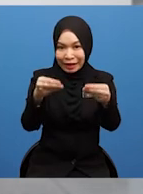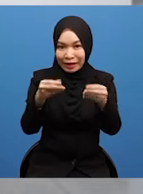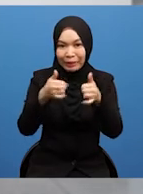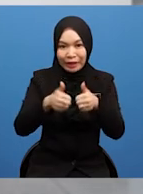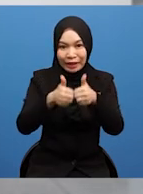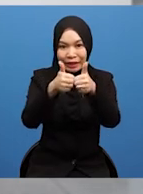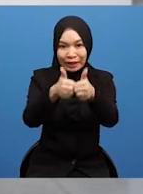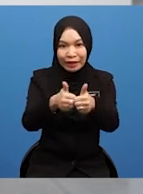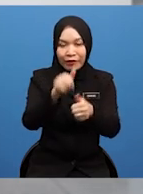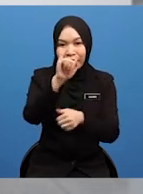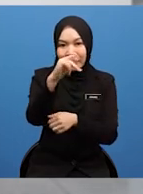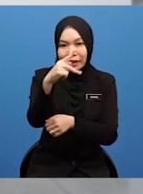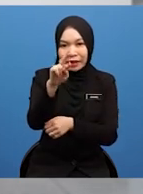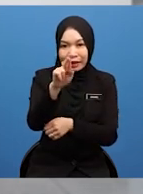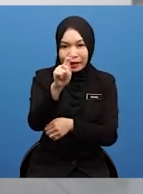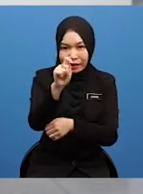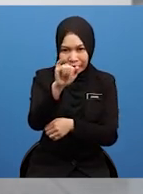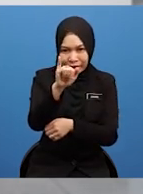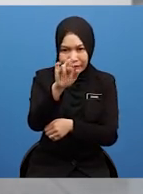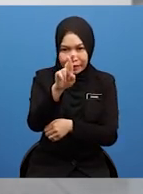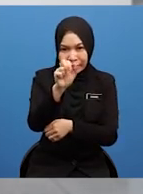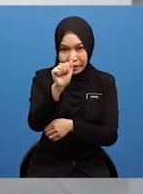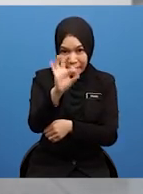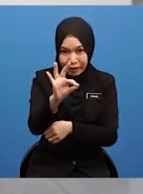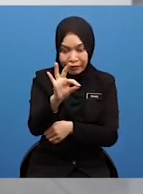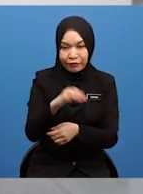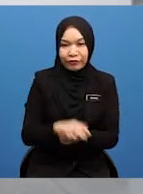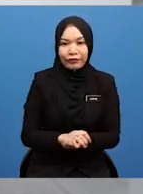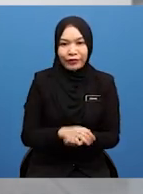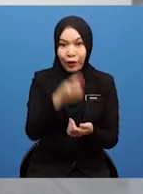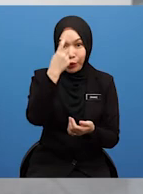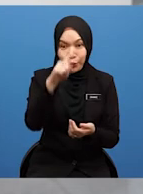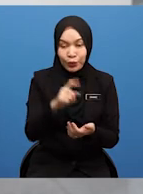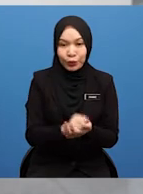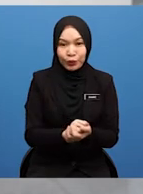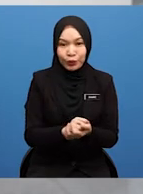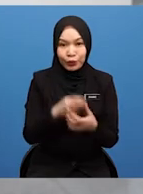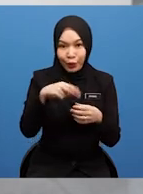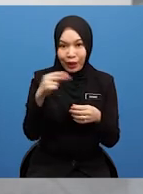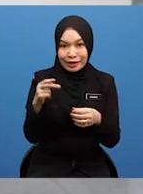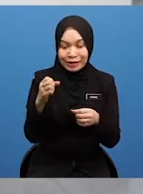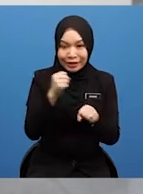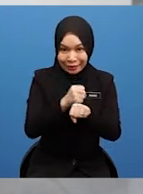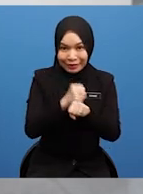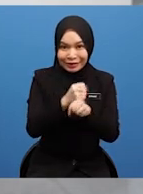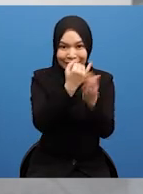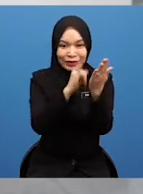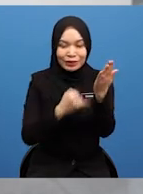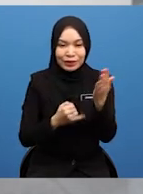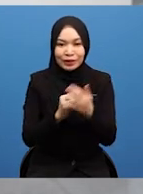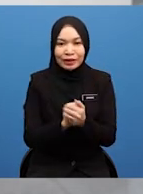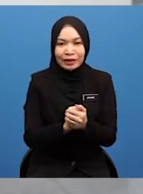terhadap sesuatu dalam seni jual dan sebenarnya apresiasi ini melibatkan proses untuk